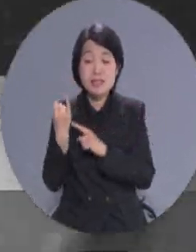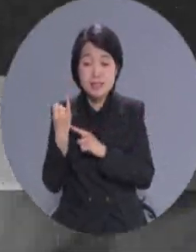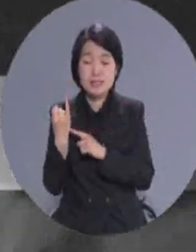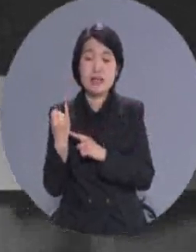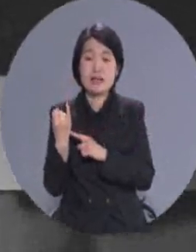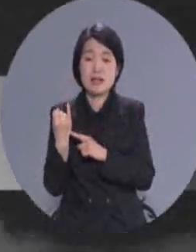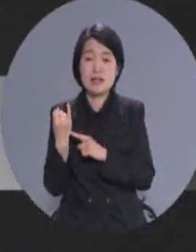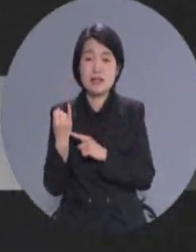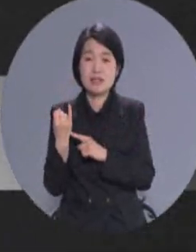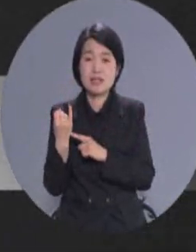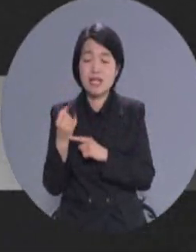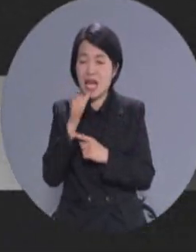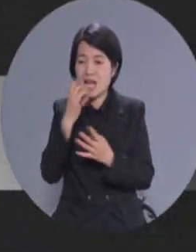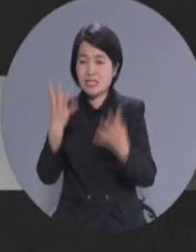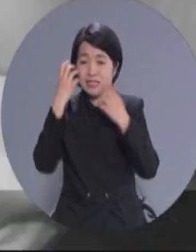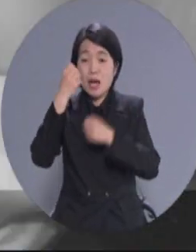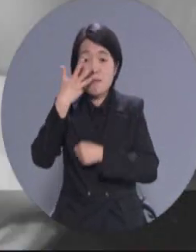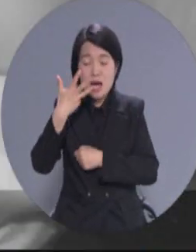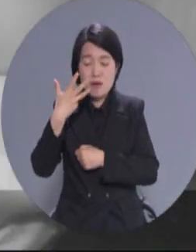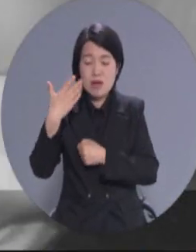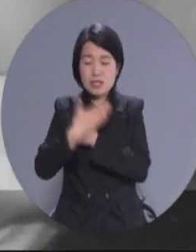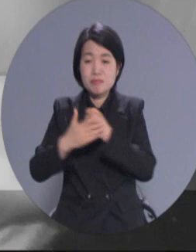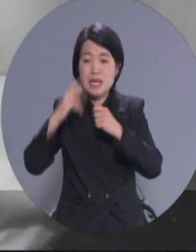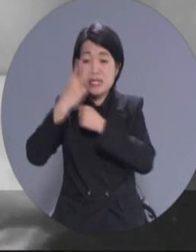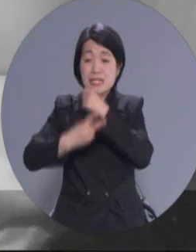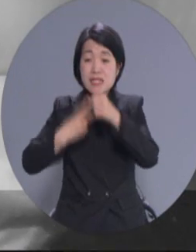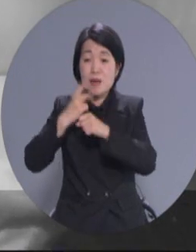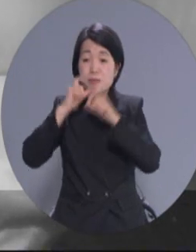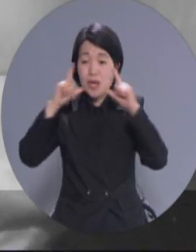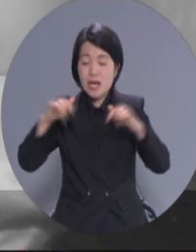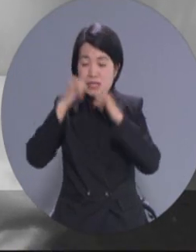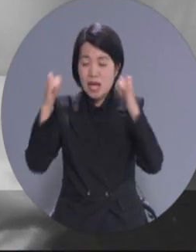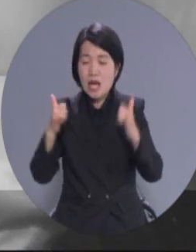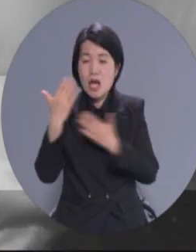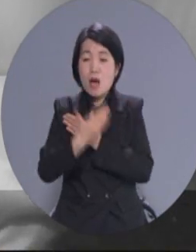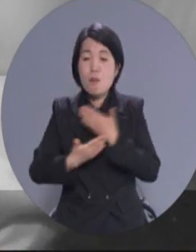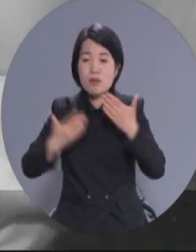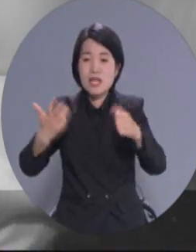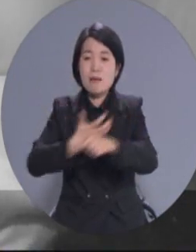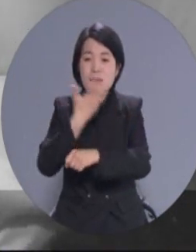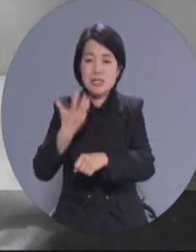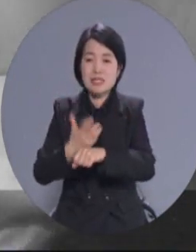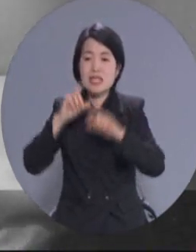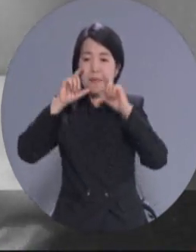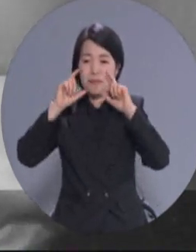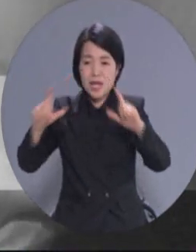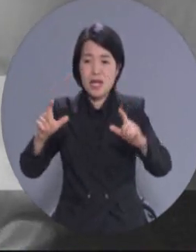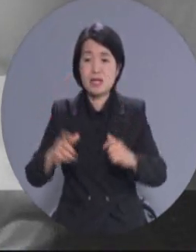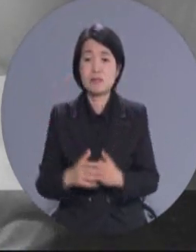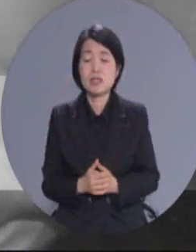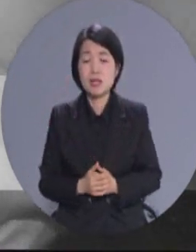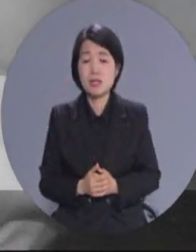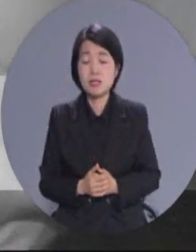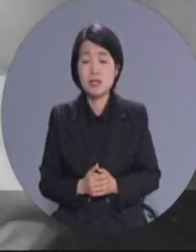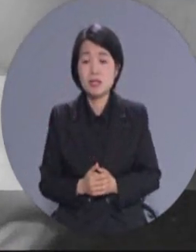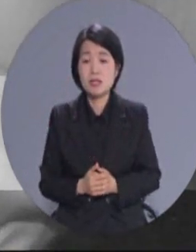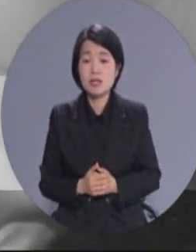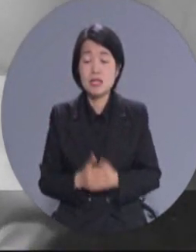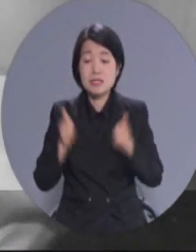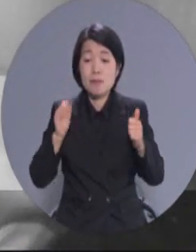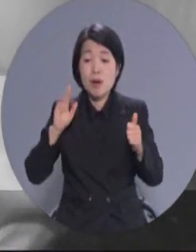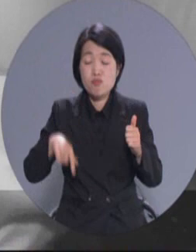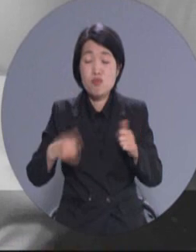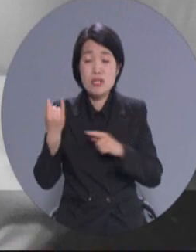여성에게 징역 8개월에 집행유예 2년을 선고하고 사회봉사 80시간 등을 명령했습니다.